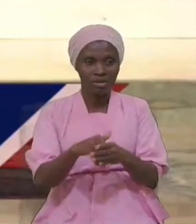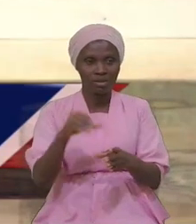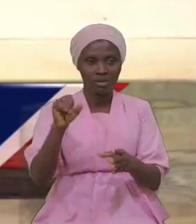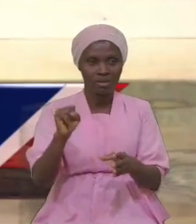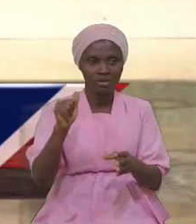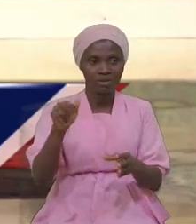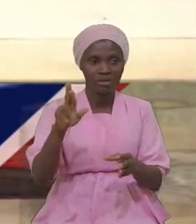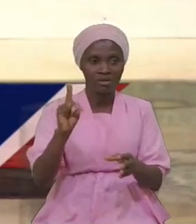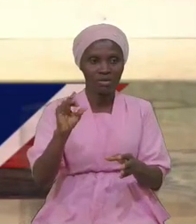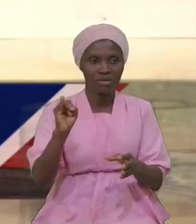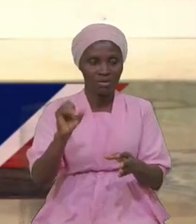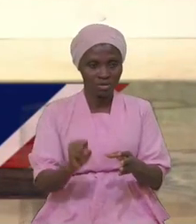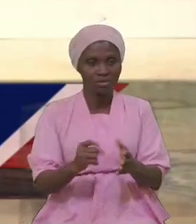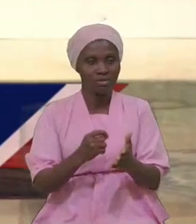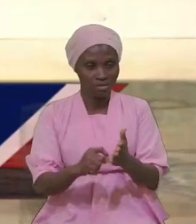Sardes.